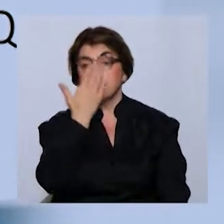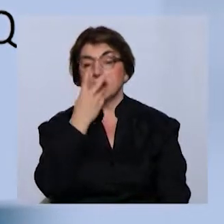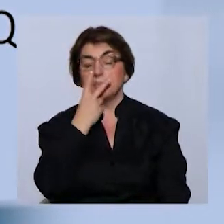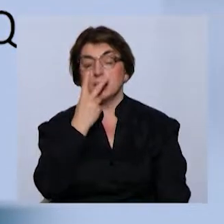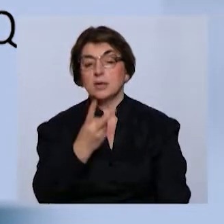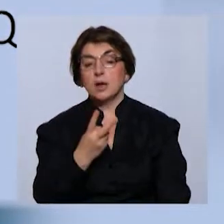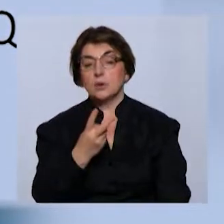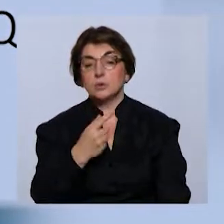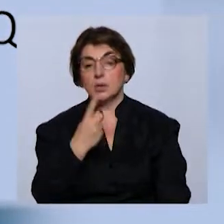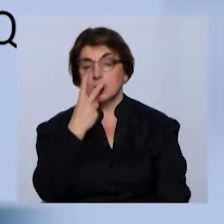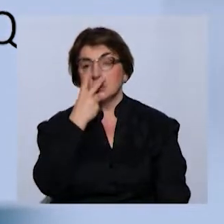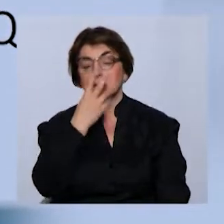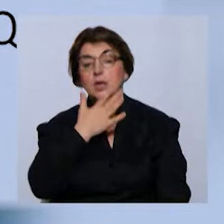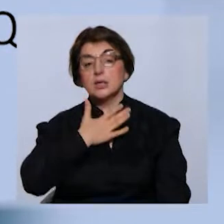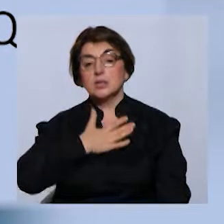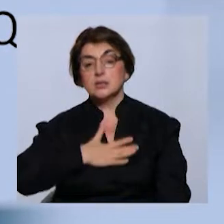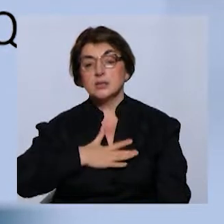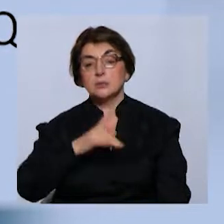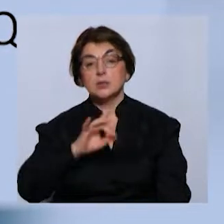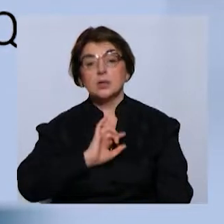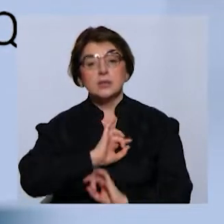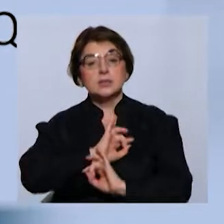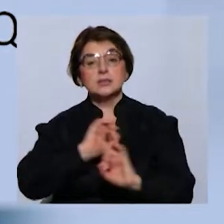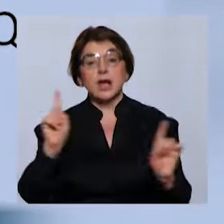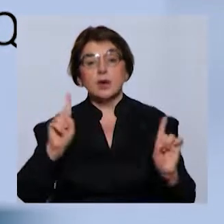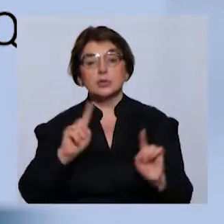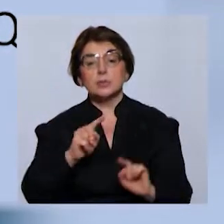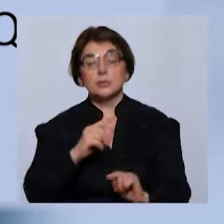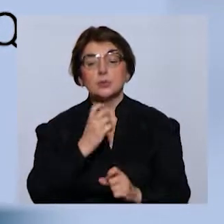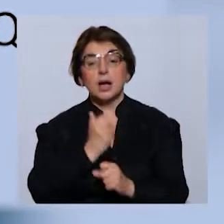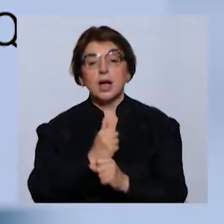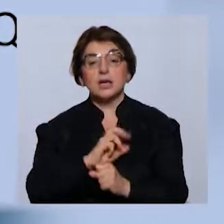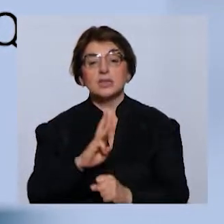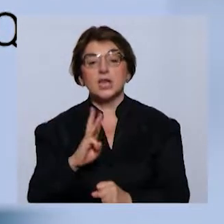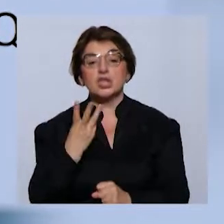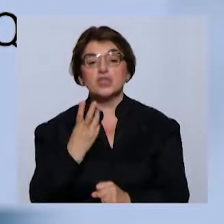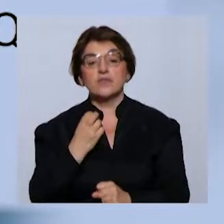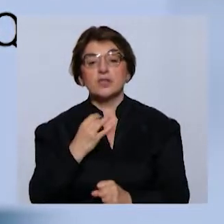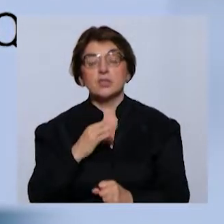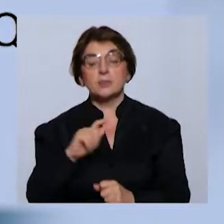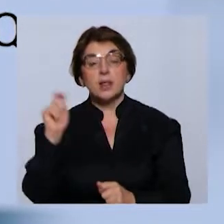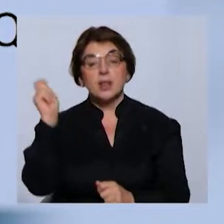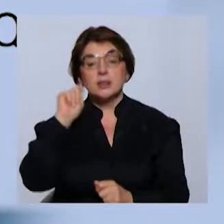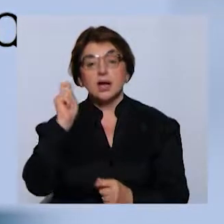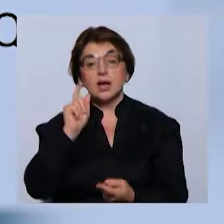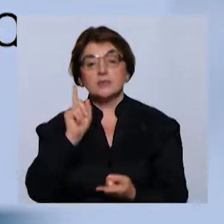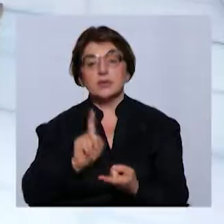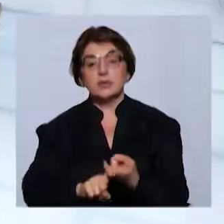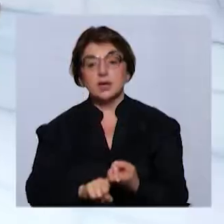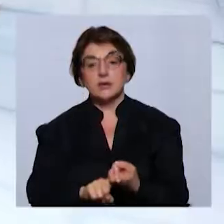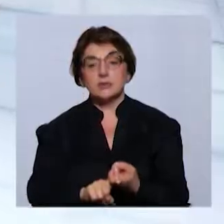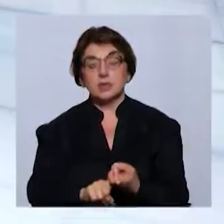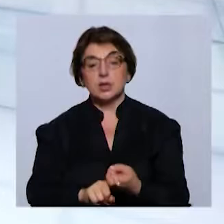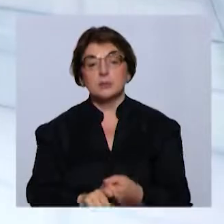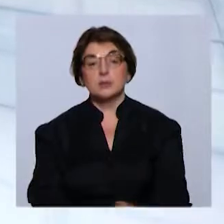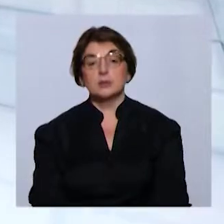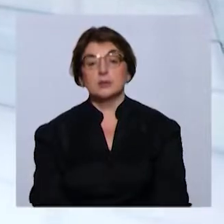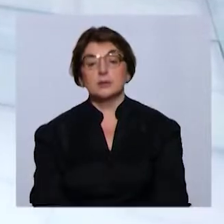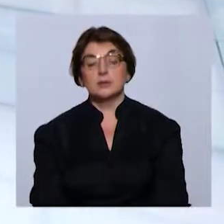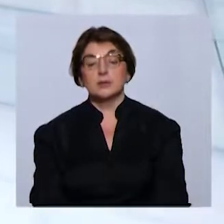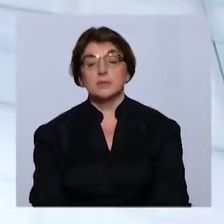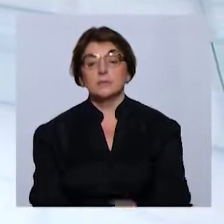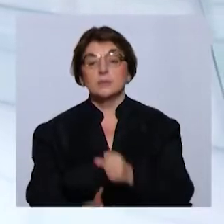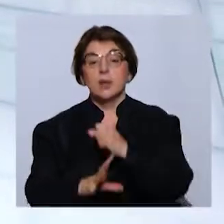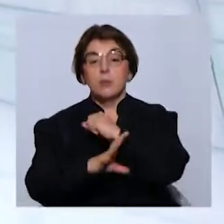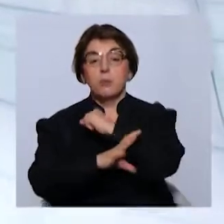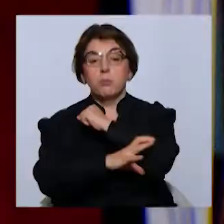და დაგკვეთ იმ საოცრებით, რაც შვედეთმა გააკეთა ნაგავთან დაკავშირებით. და